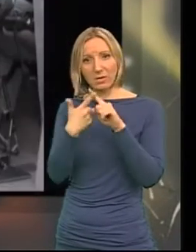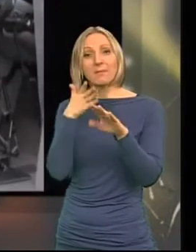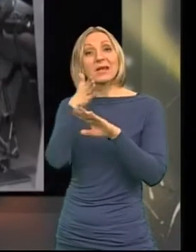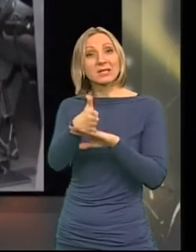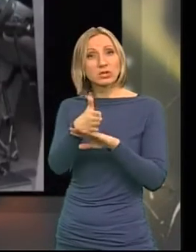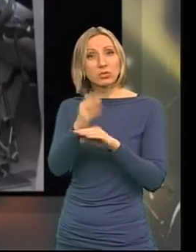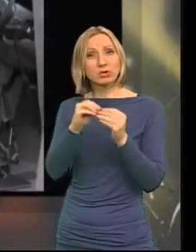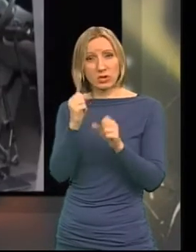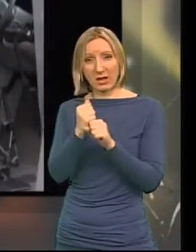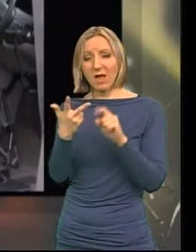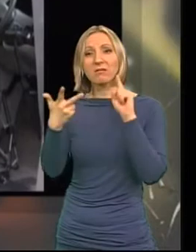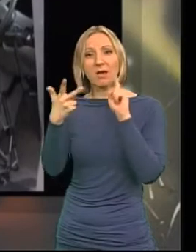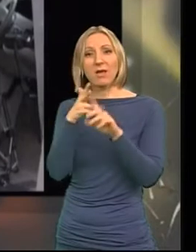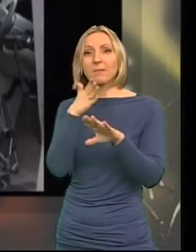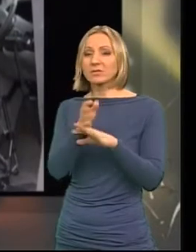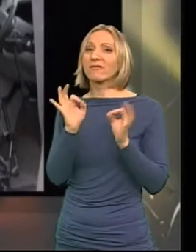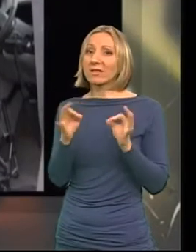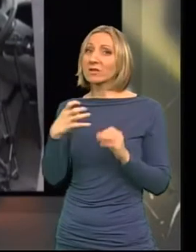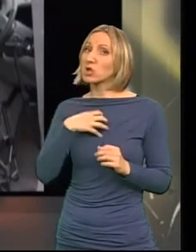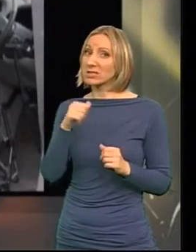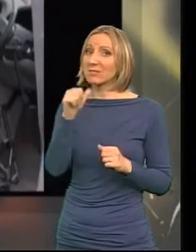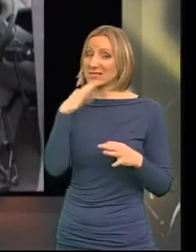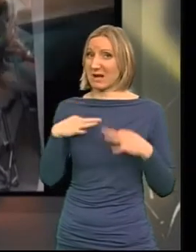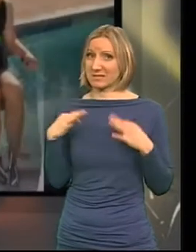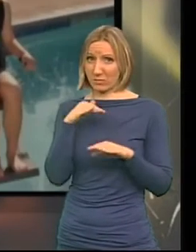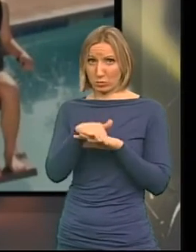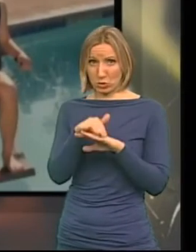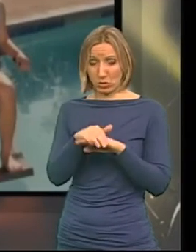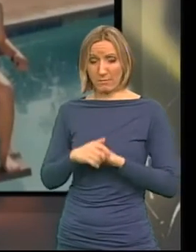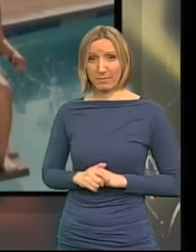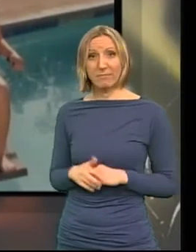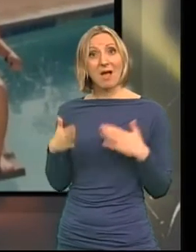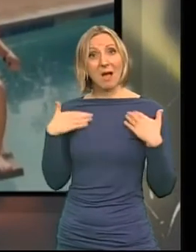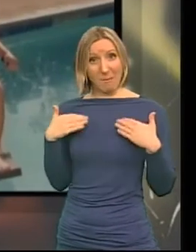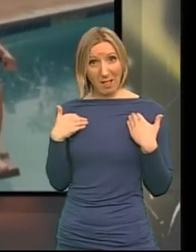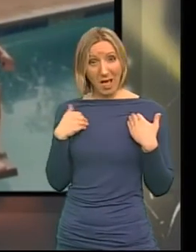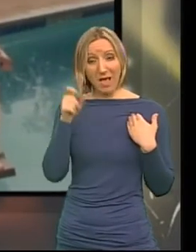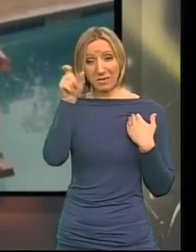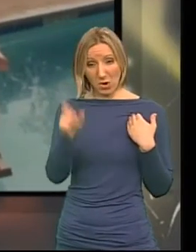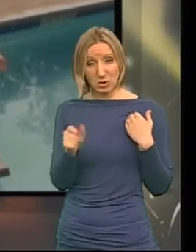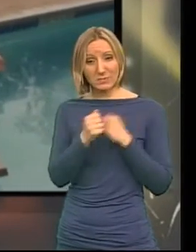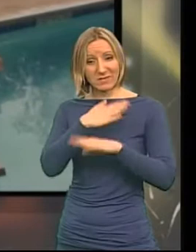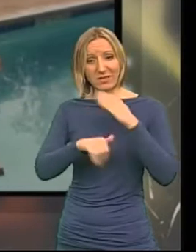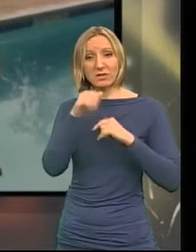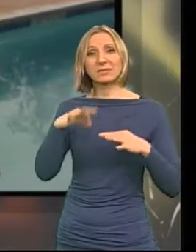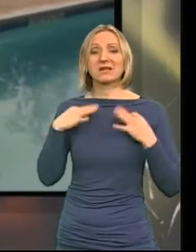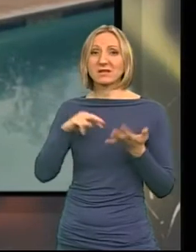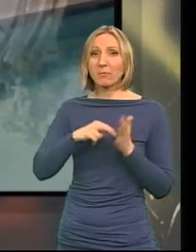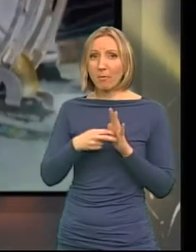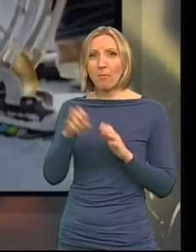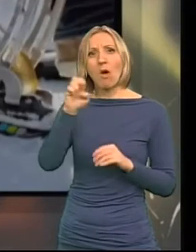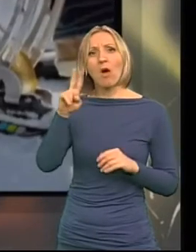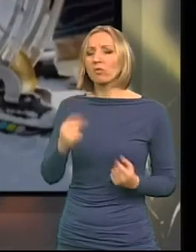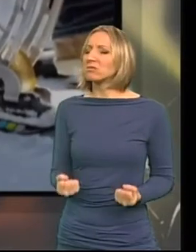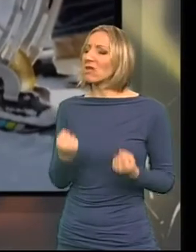rada i pristup kvalitetnim socijalnim i zdravstvenim uslugama. Mladi ljudi sa zdravstvenim problemima ili invaliditetom u Evropskoj uniji